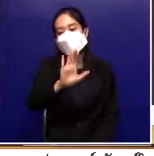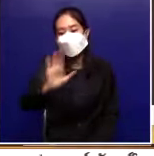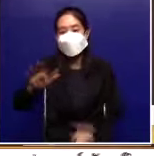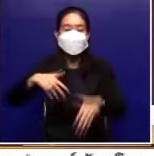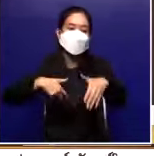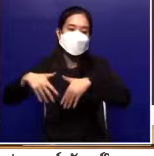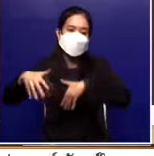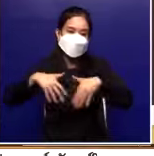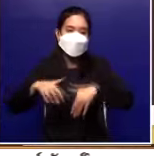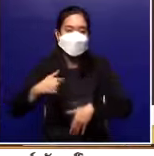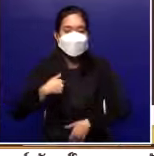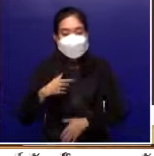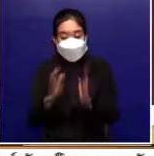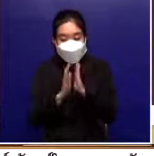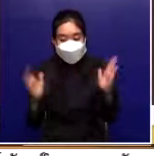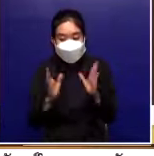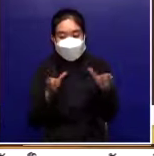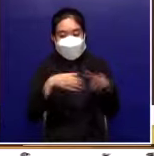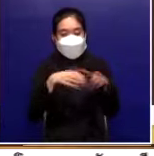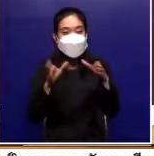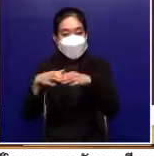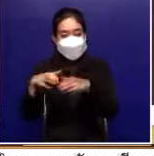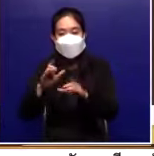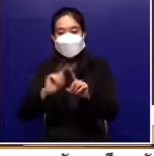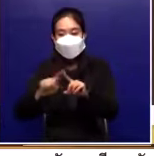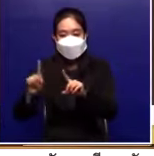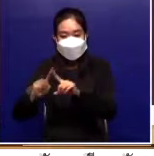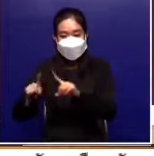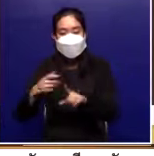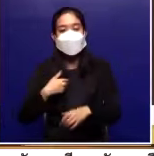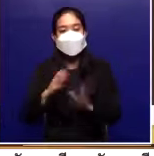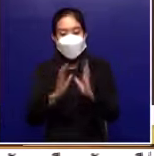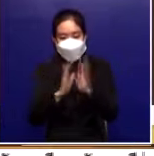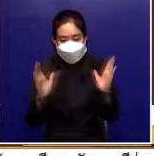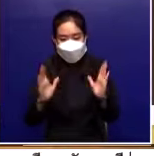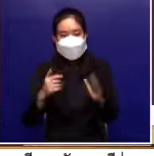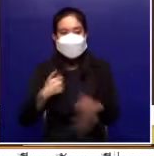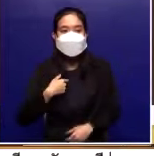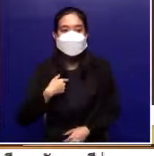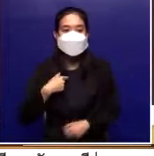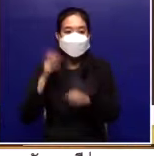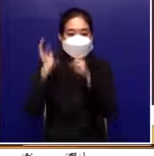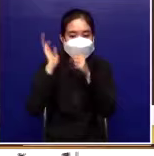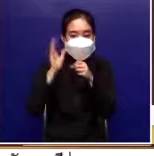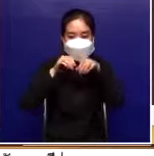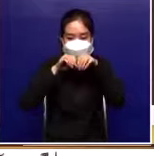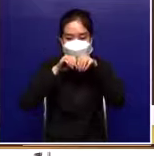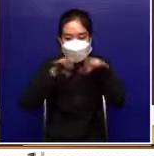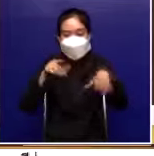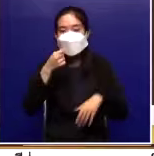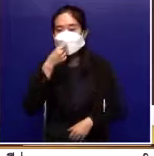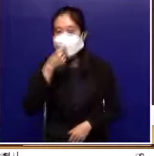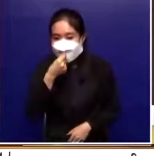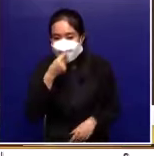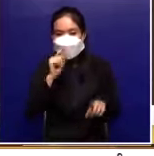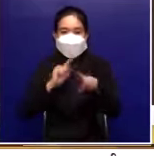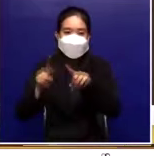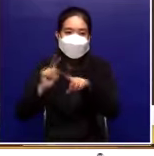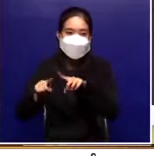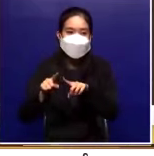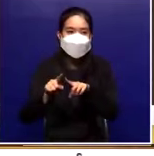องค์กรต่างๆนะผมไม่เอ่ยนามที่กรุณาออกมาแถลงข่าวบอกว่าขอโทษที่ไปเป่านกหวีดปิ๊ดๆๆๆไล่กันเนี่